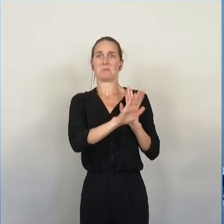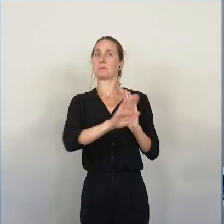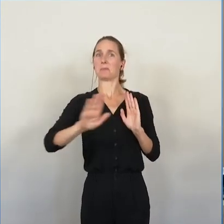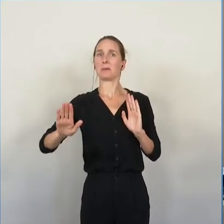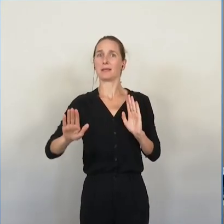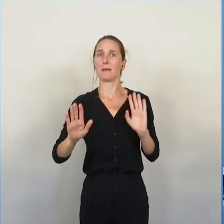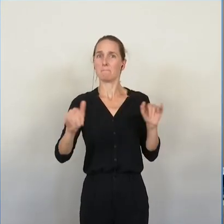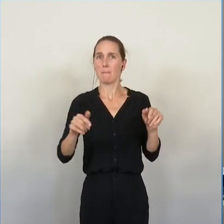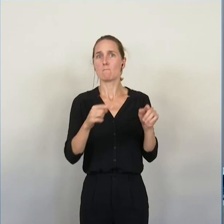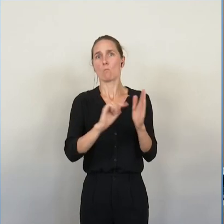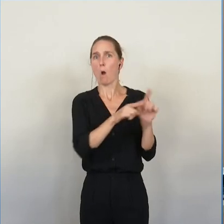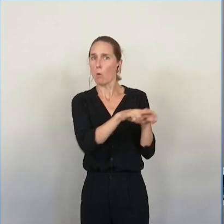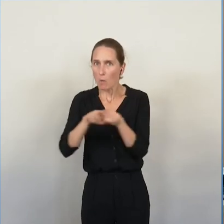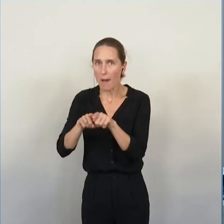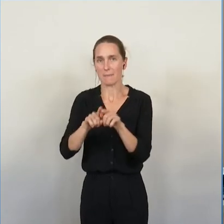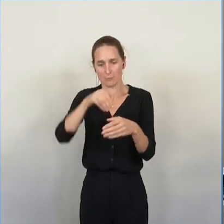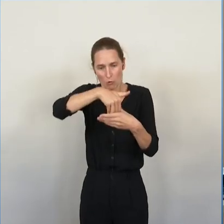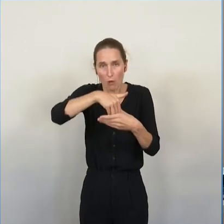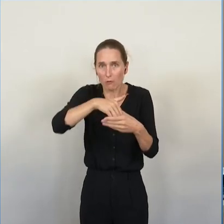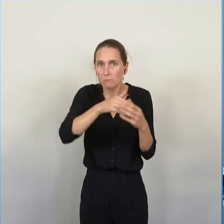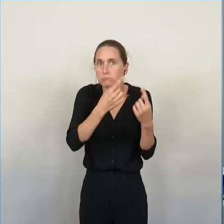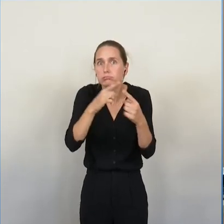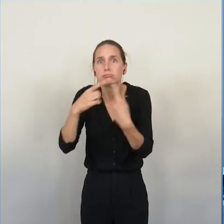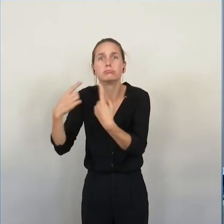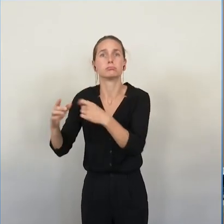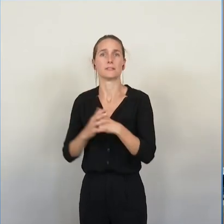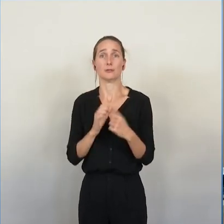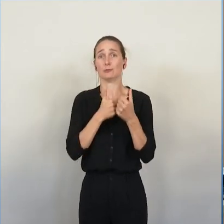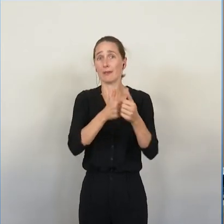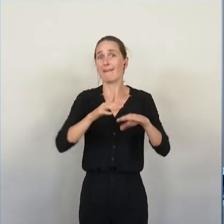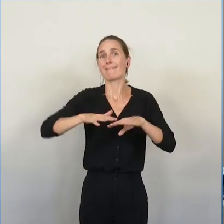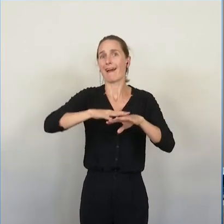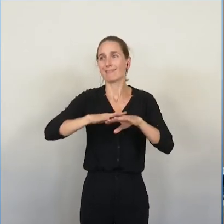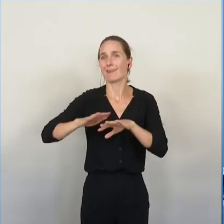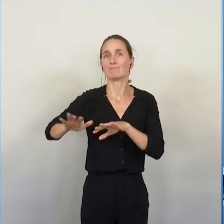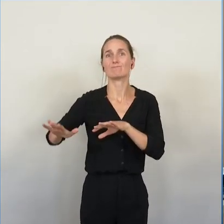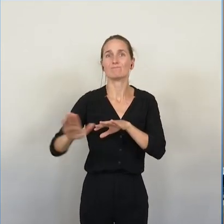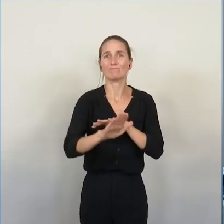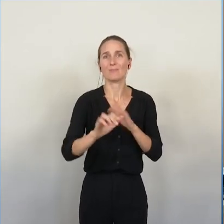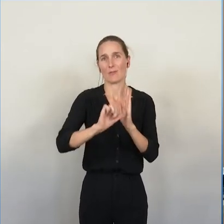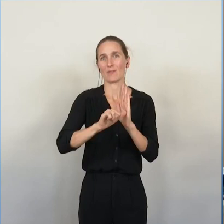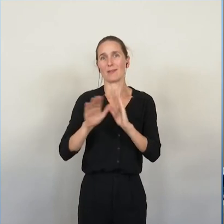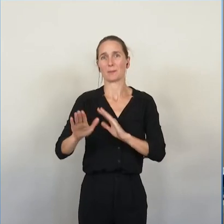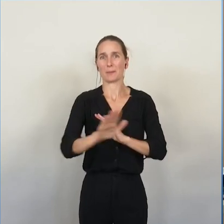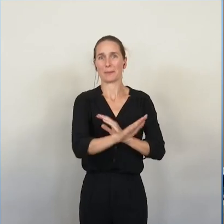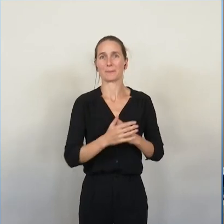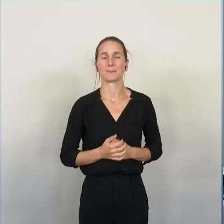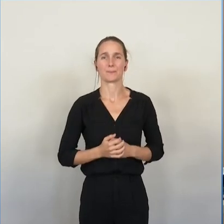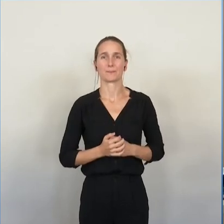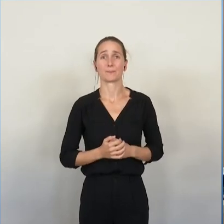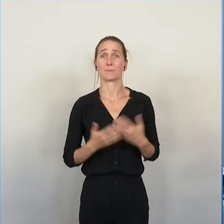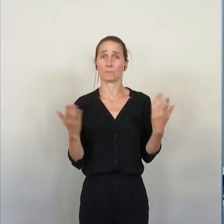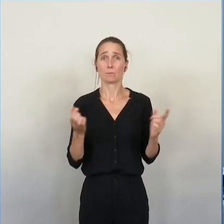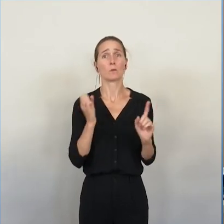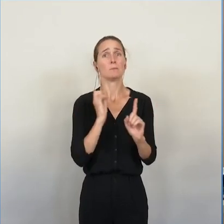justement des spécificités des identités des quartiers dans lesquels elles rayonnent différentes fonctions et